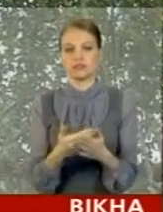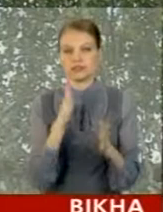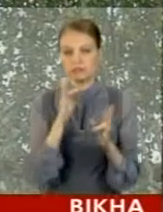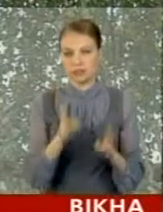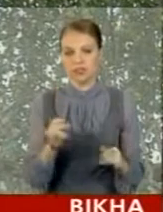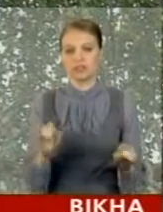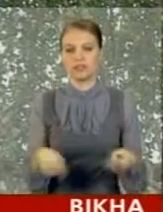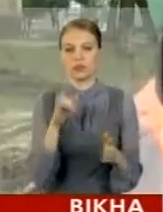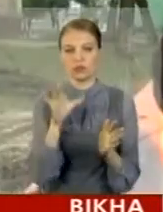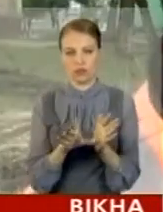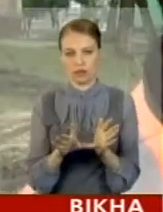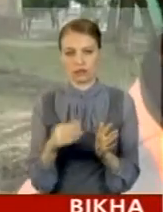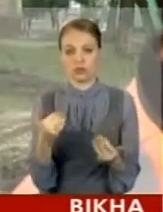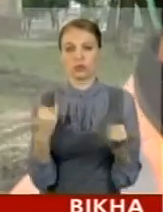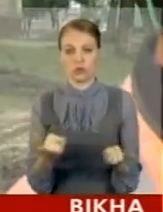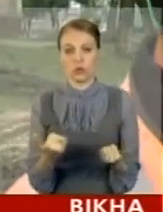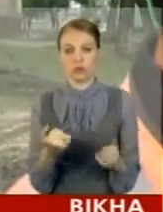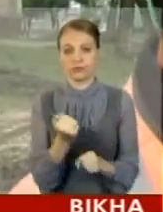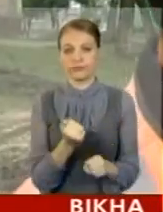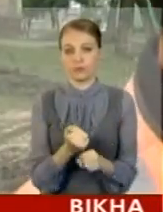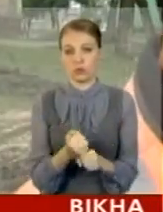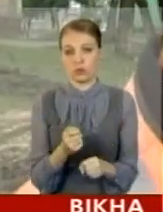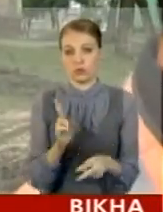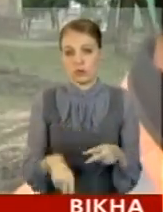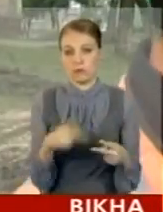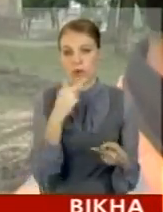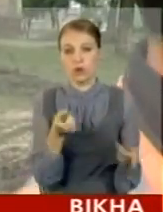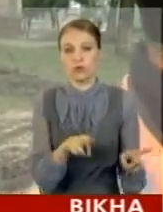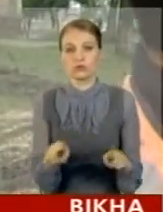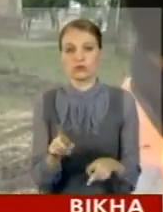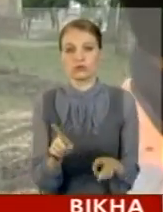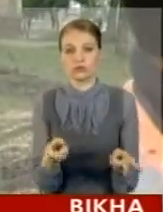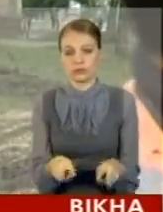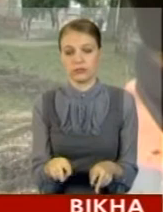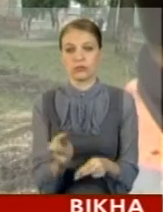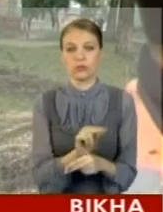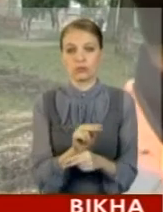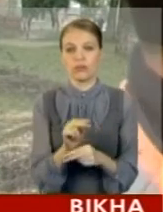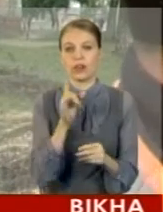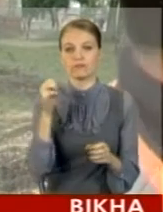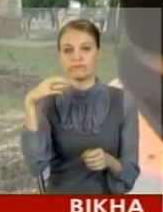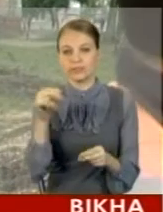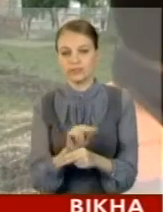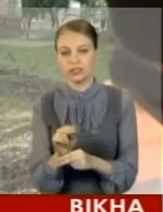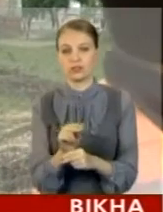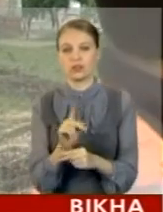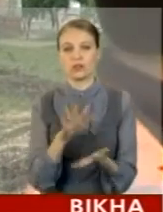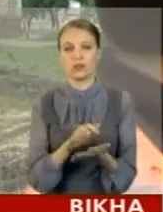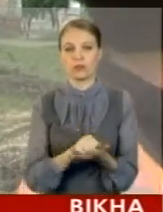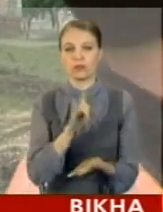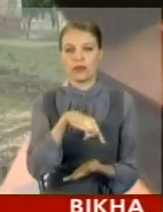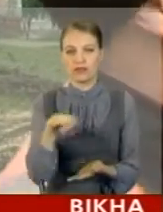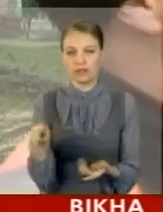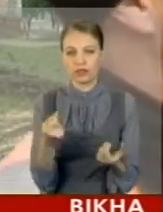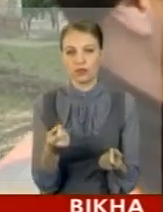відновлюють електропостачання. Сьогодні доробляємо вже, як бачите, остатки щось лишилися. Поправляємо світло, порозбивали вікна